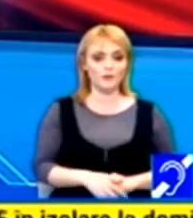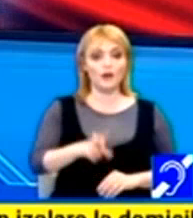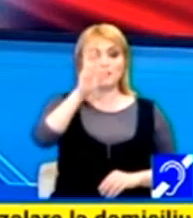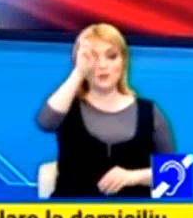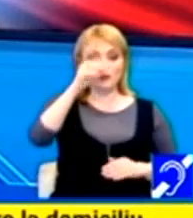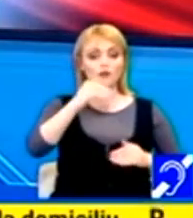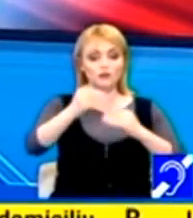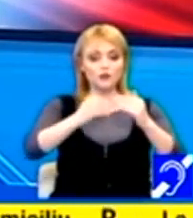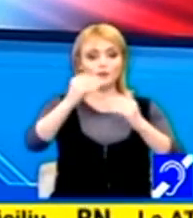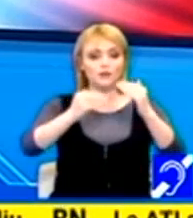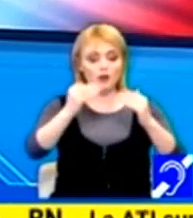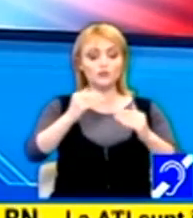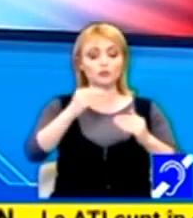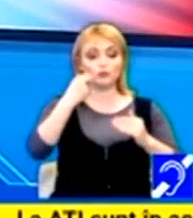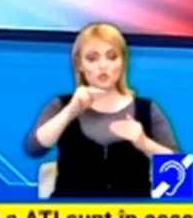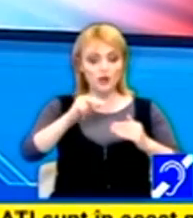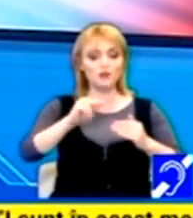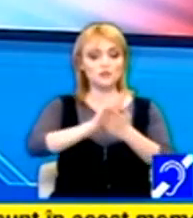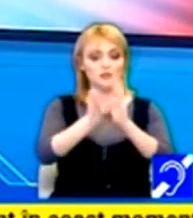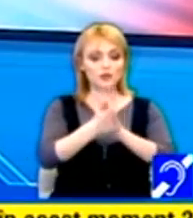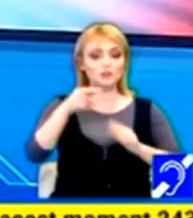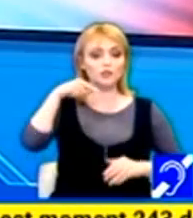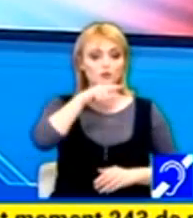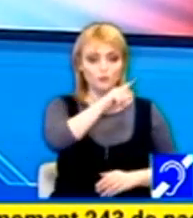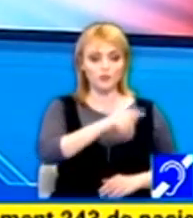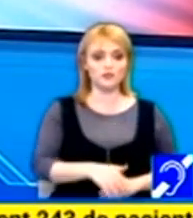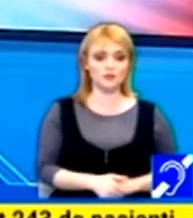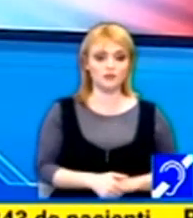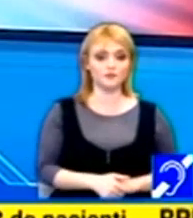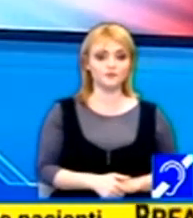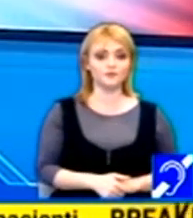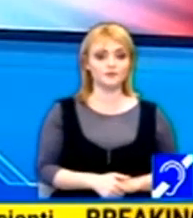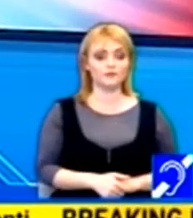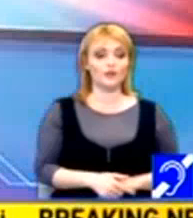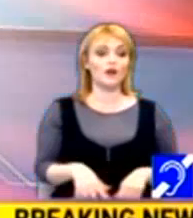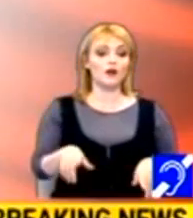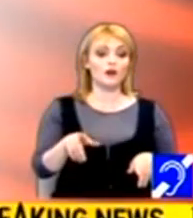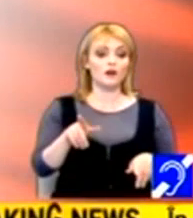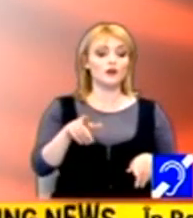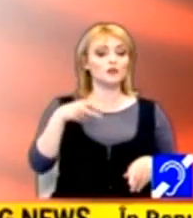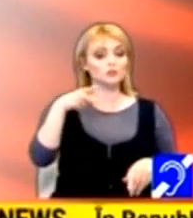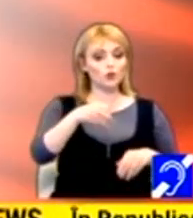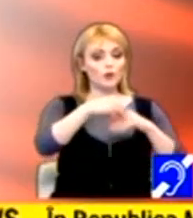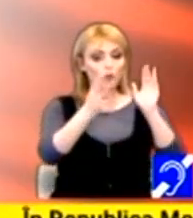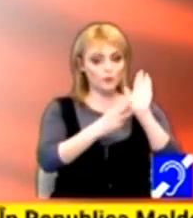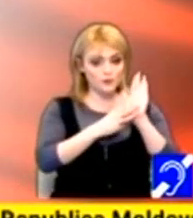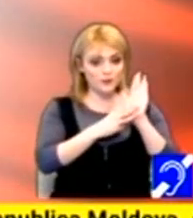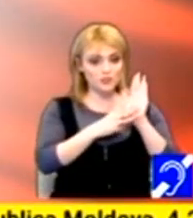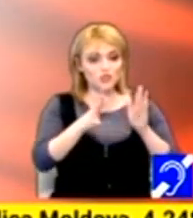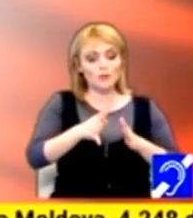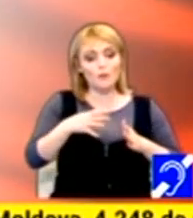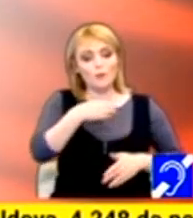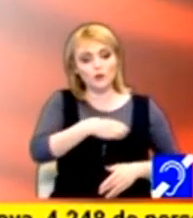treptat din recesiune economică, are un enorm potențial care trebuie valorificat. astfel că în 2018 cele